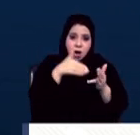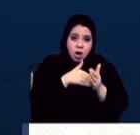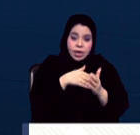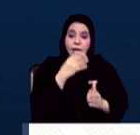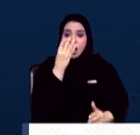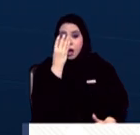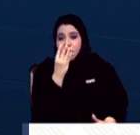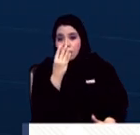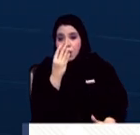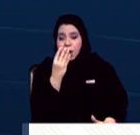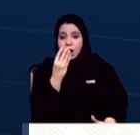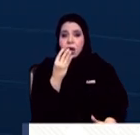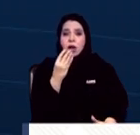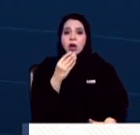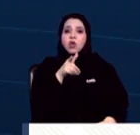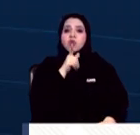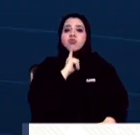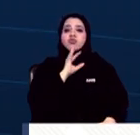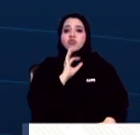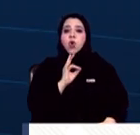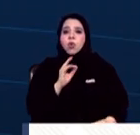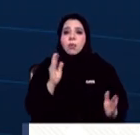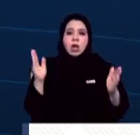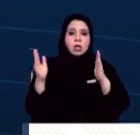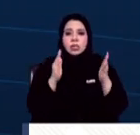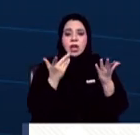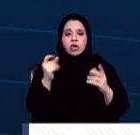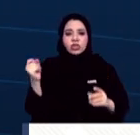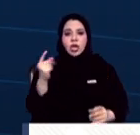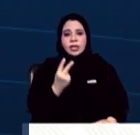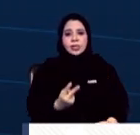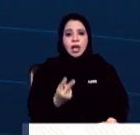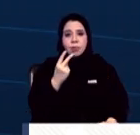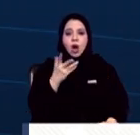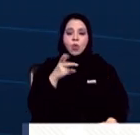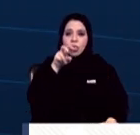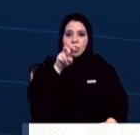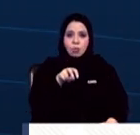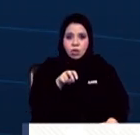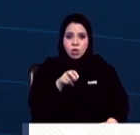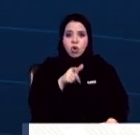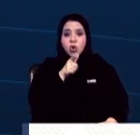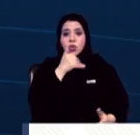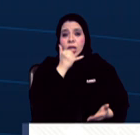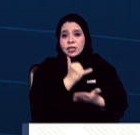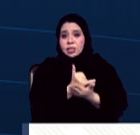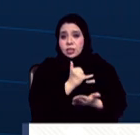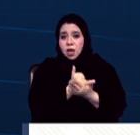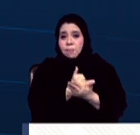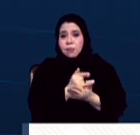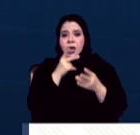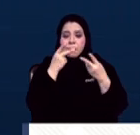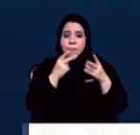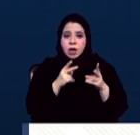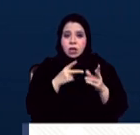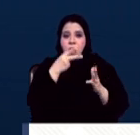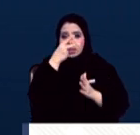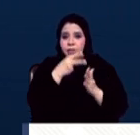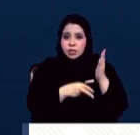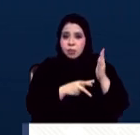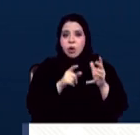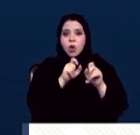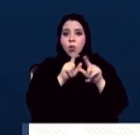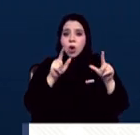الث ع ظهرا وحتى الساعه الرابعه عصرا طوال شهري يوليو واغسطس مشيره الى ان التزام